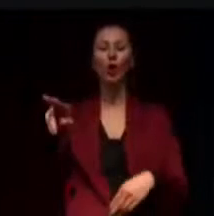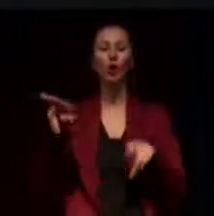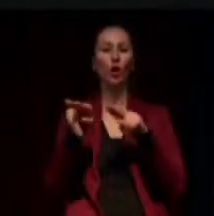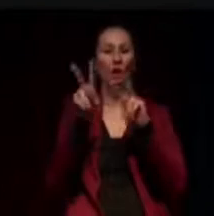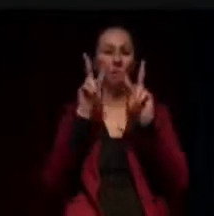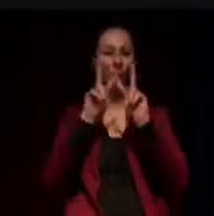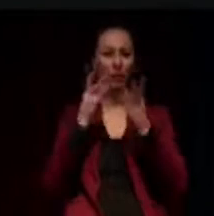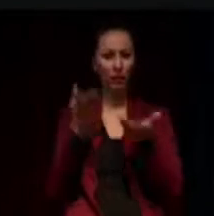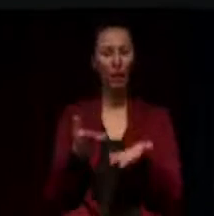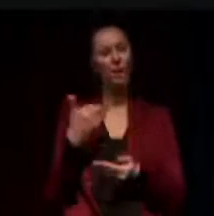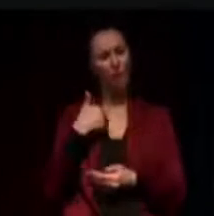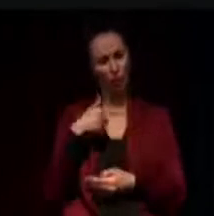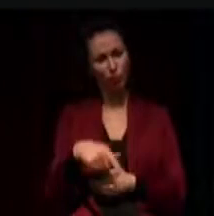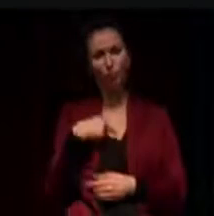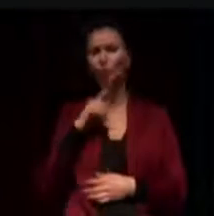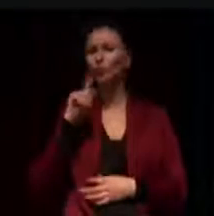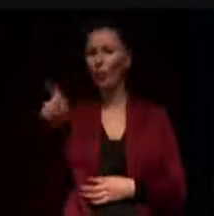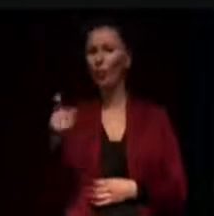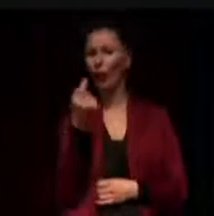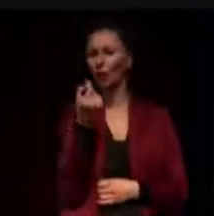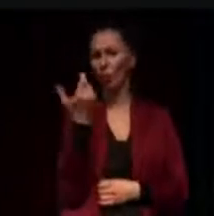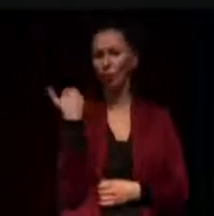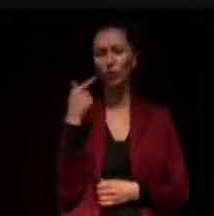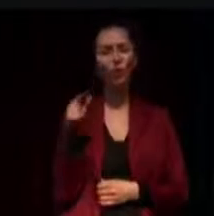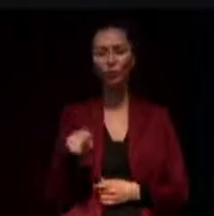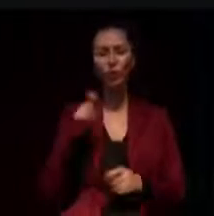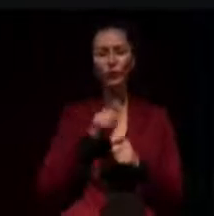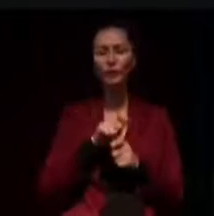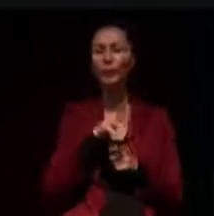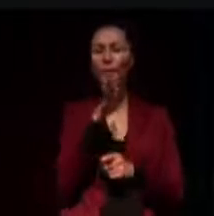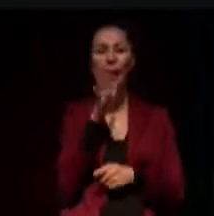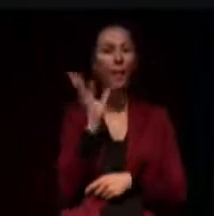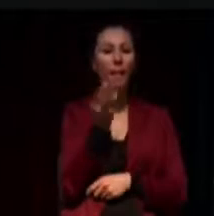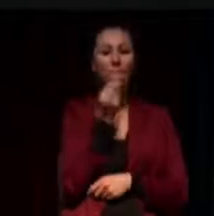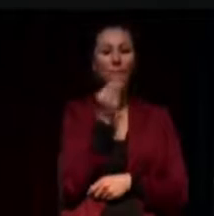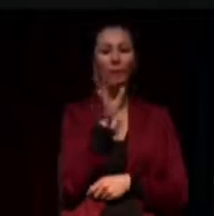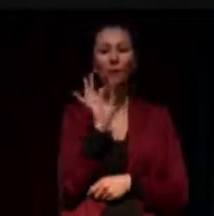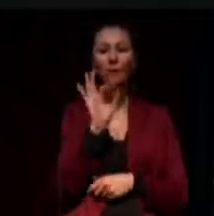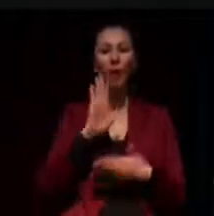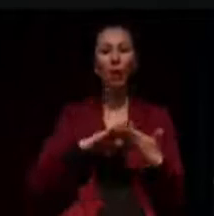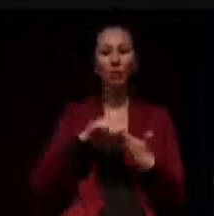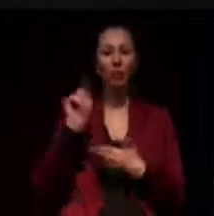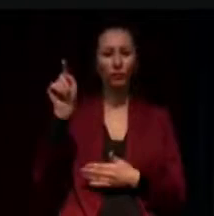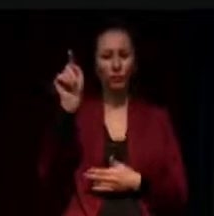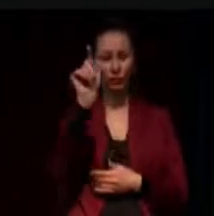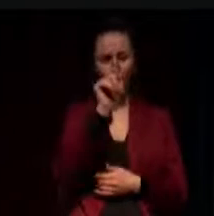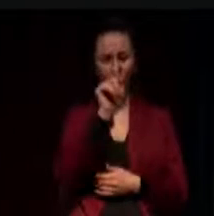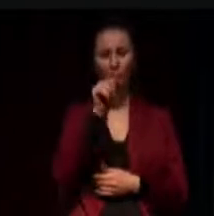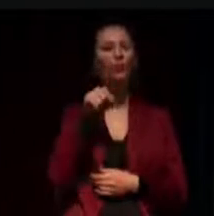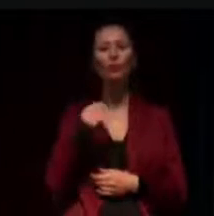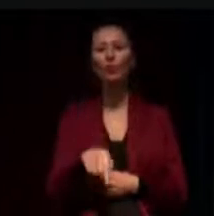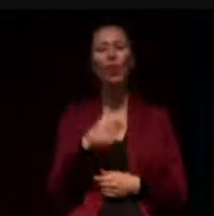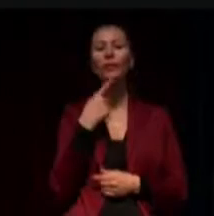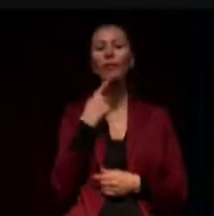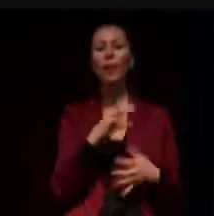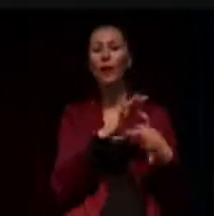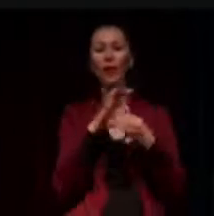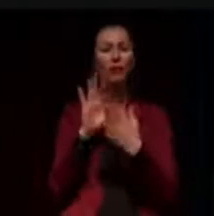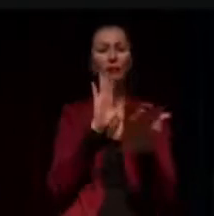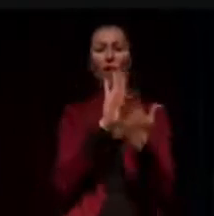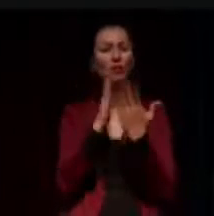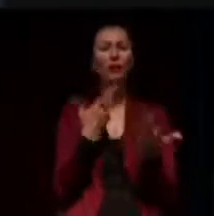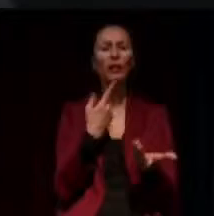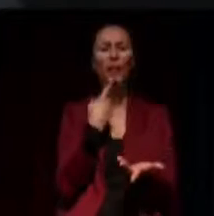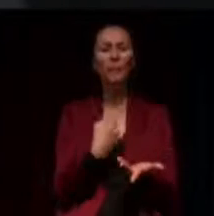kilowatt. Ben bunu da sordum az önce bu işi bilen arkadaşlara. Bunun karşılığı nedir dedim.